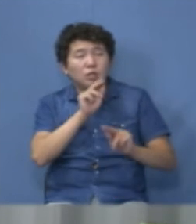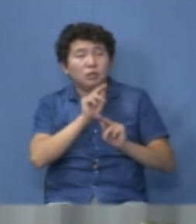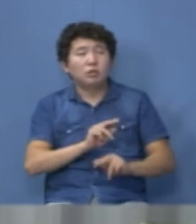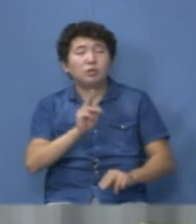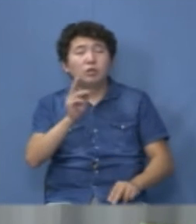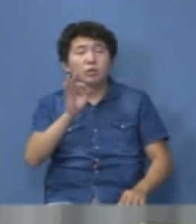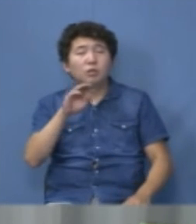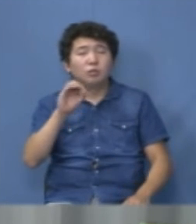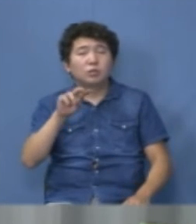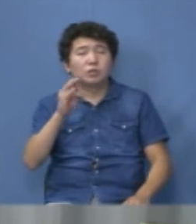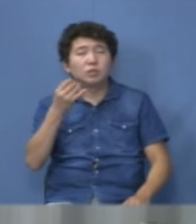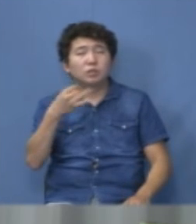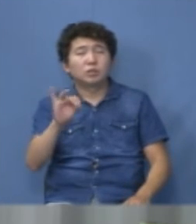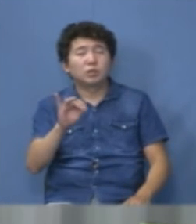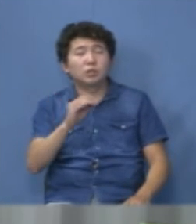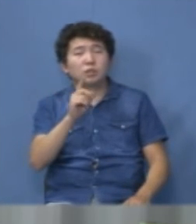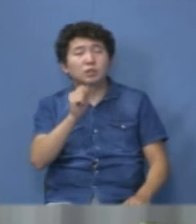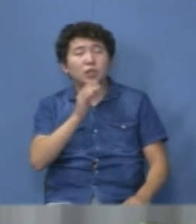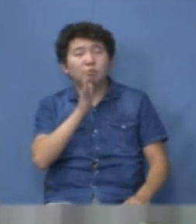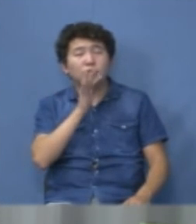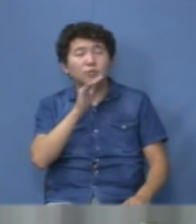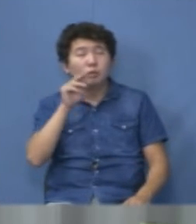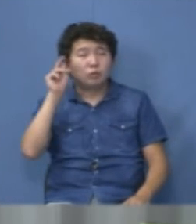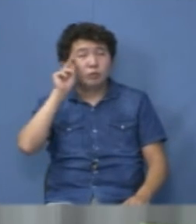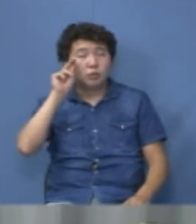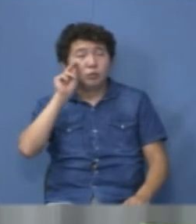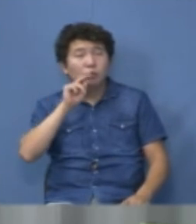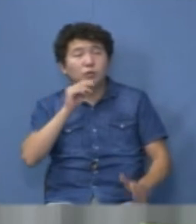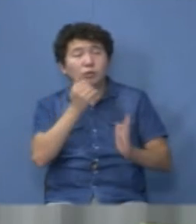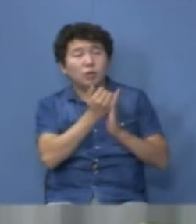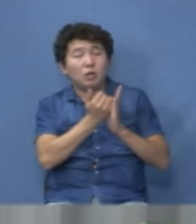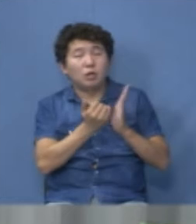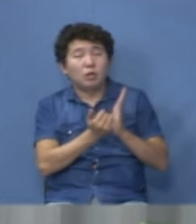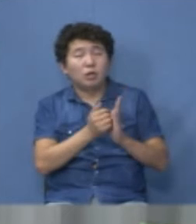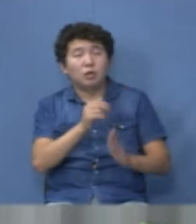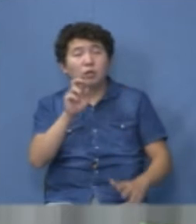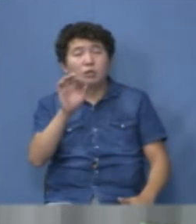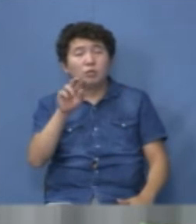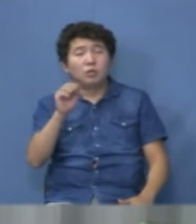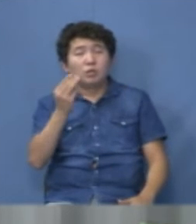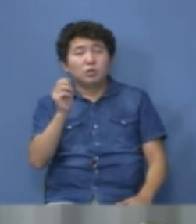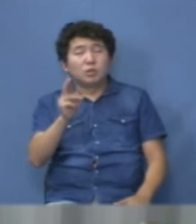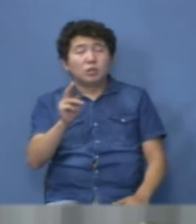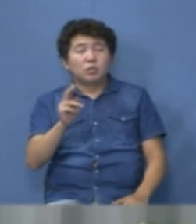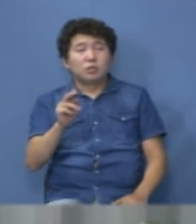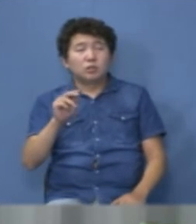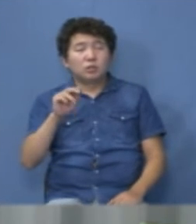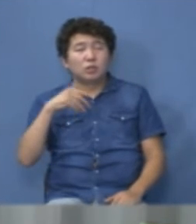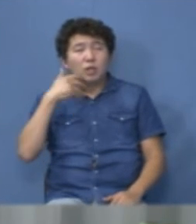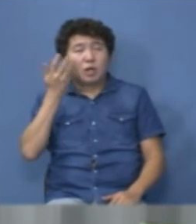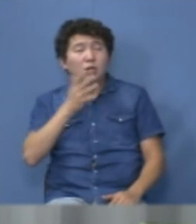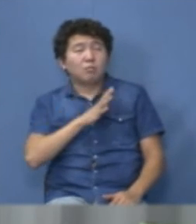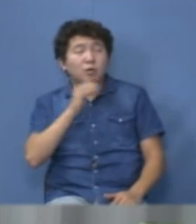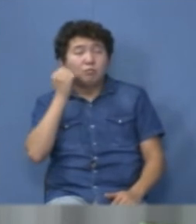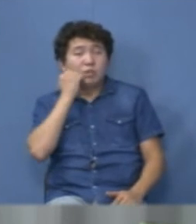котельной, то за время учебы по программе «Бола Шаг» в городе Москве я понял, что